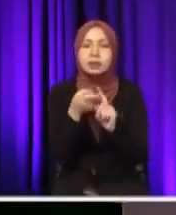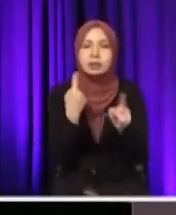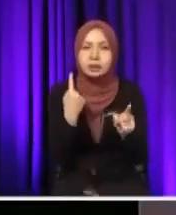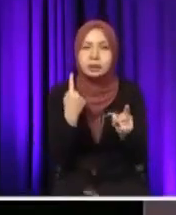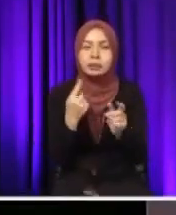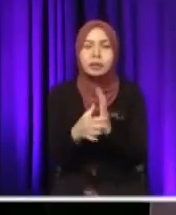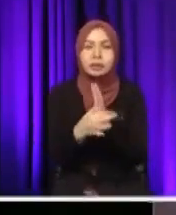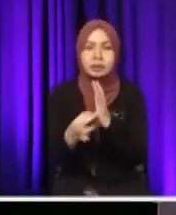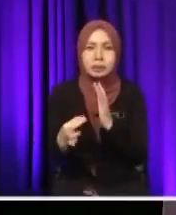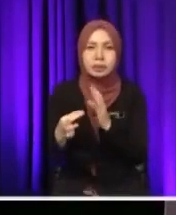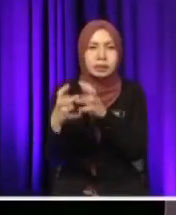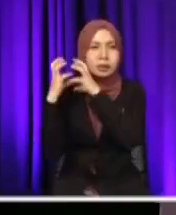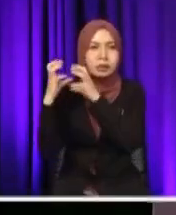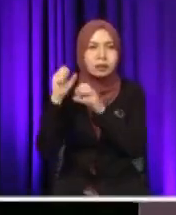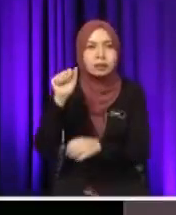yang kita gunakan, Chris?